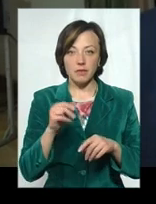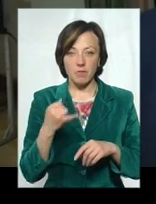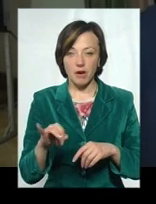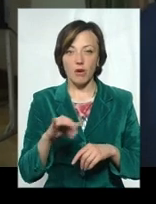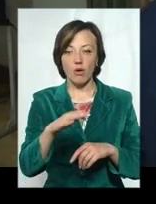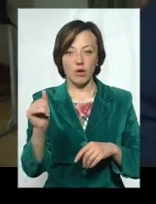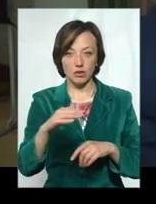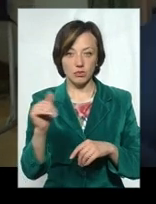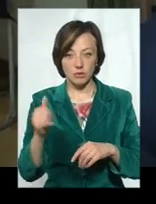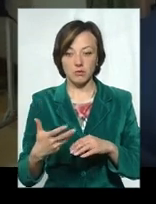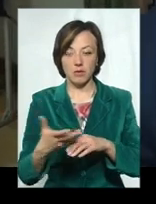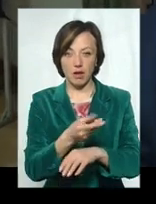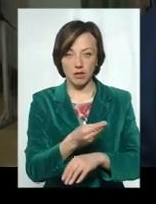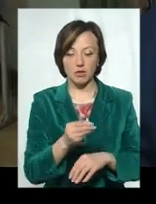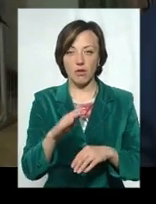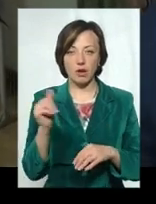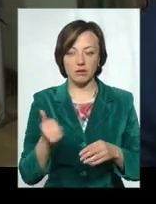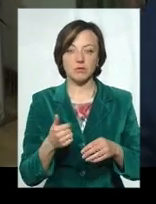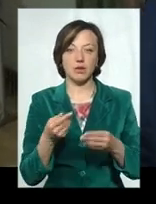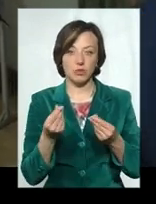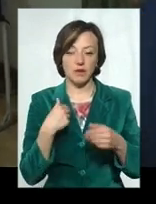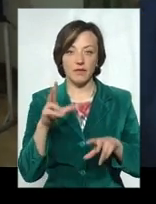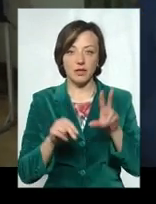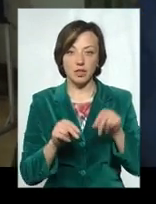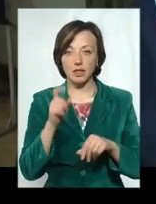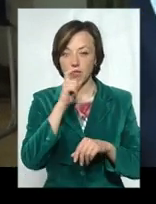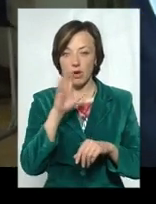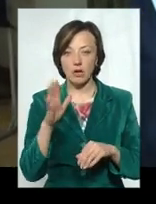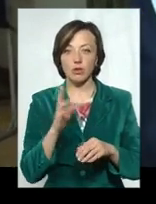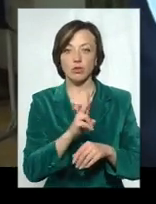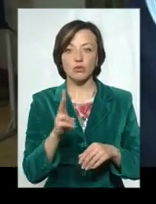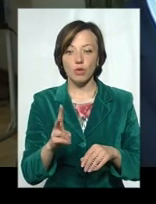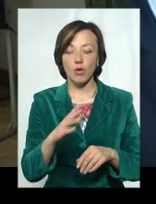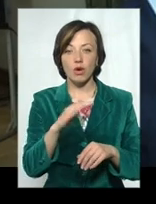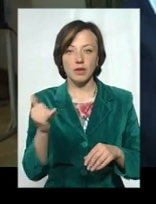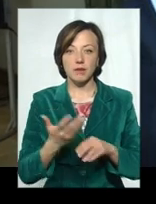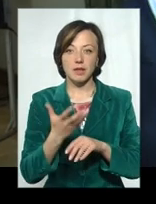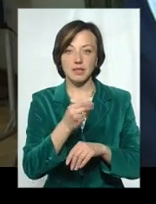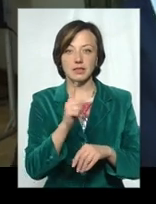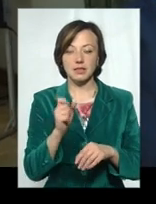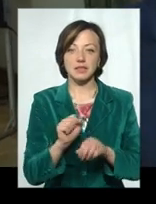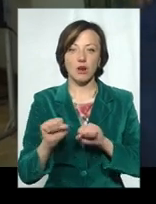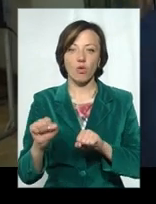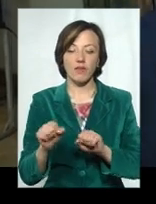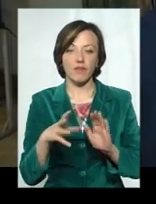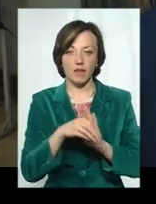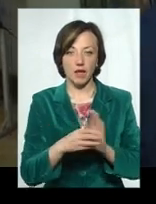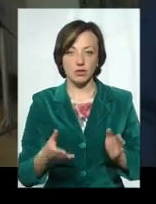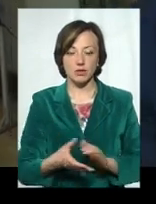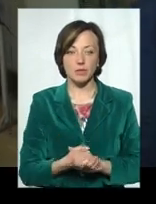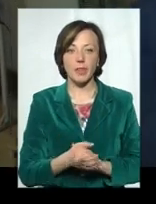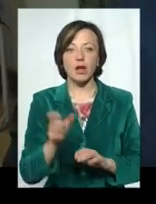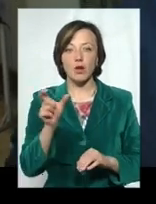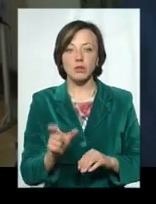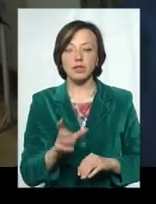орендує, він їм платить орендну плату. Я вважаю, що, наприклад, було б непогано, якби той, хто в них орендує, платив би за них страховий внесок. І людина